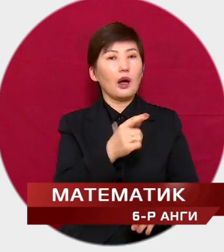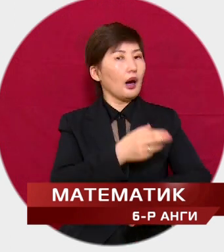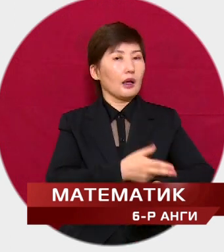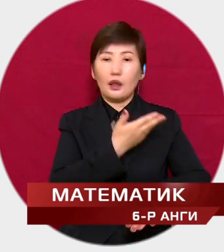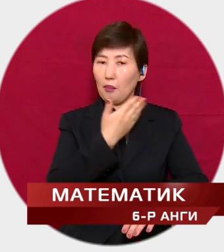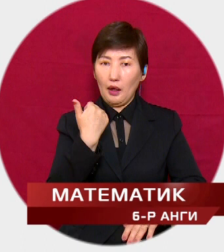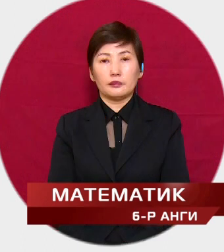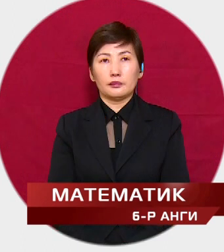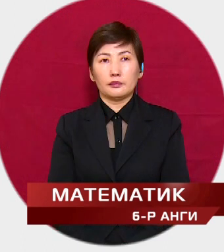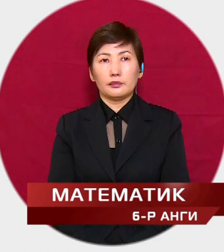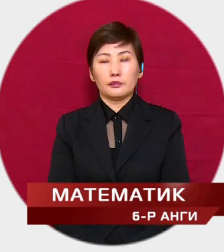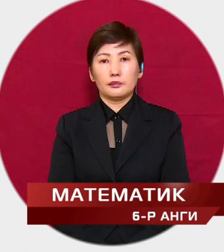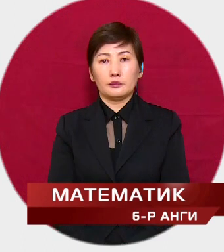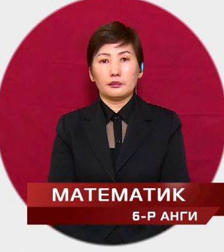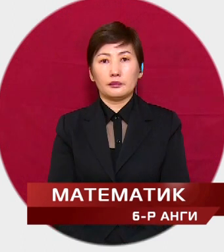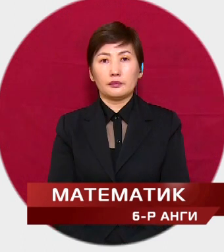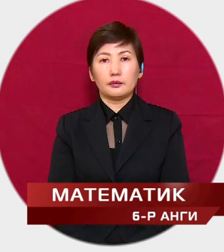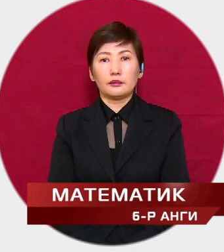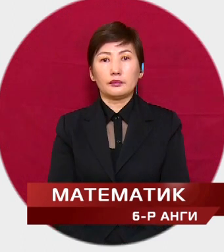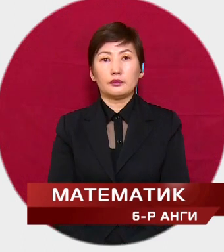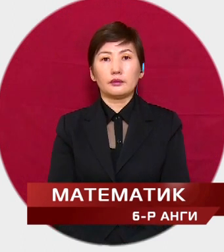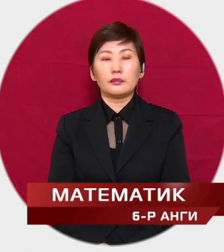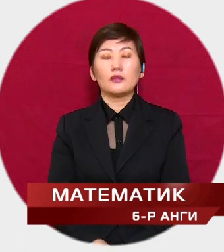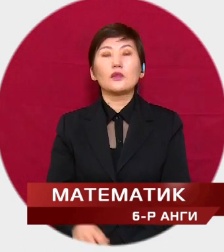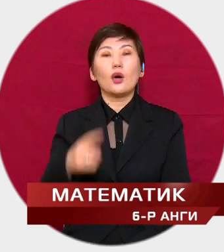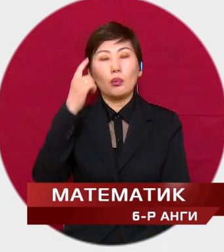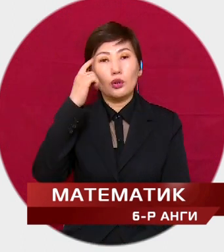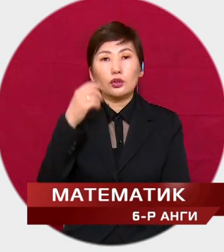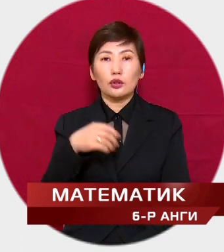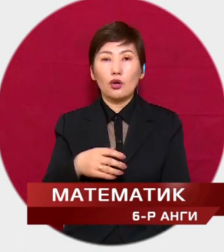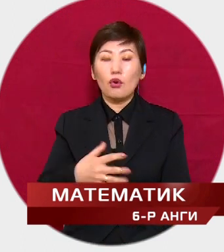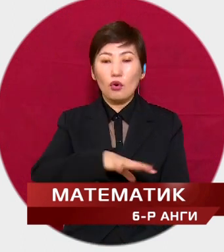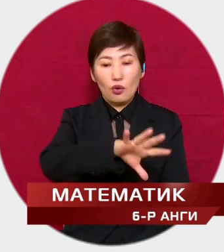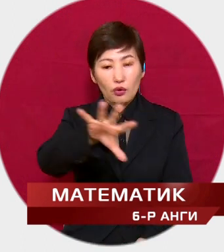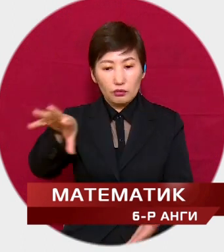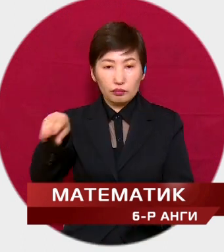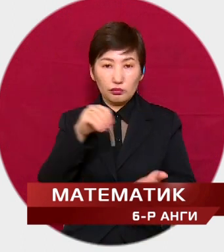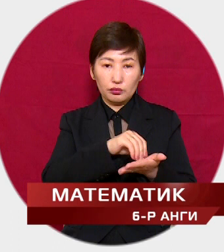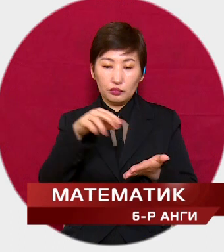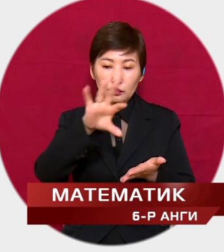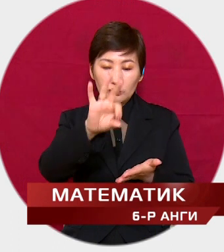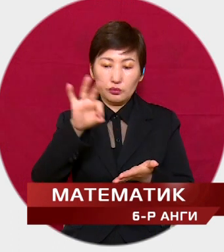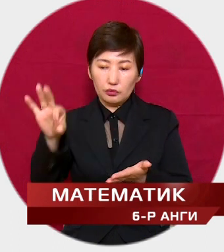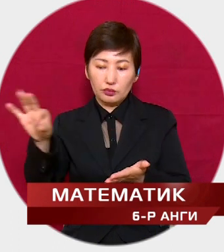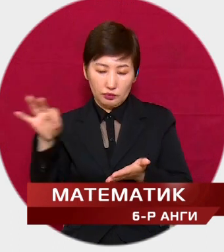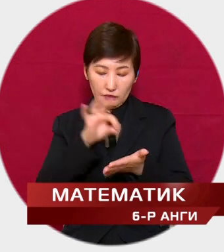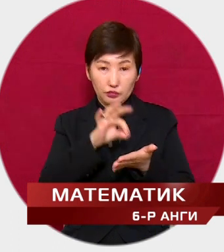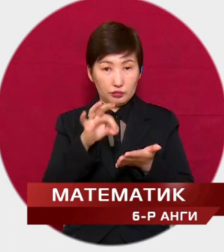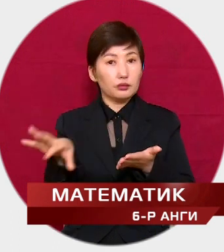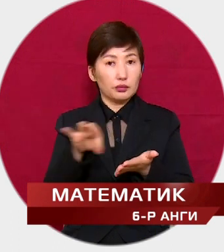1 удаа байна гэсэн үг. Бодолтыг хийцгээе. За өгдлийг бүгдээрээ тооцож бичиэ.